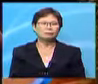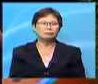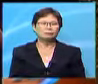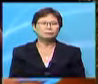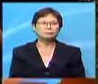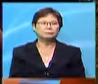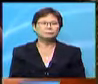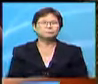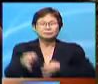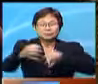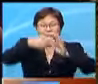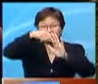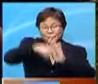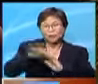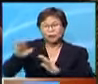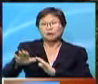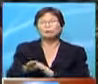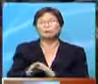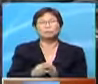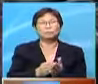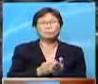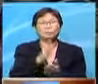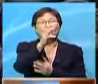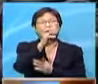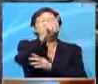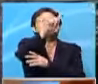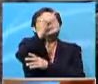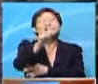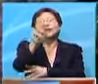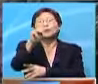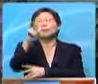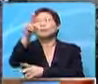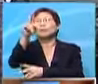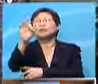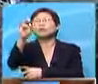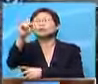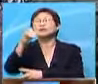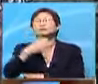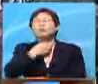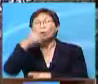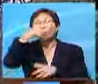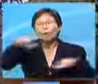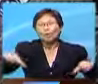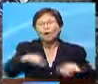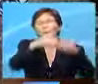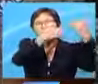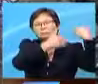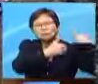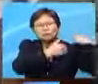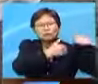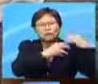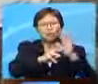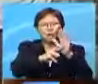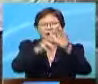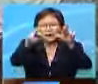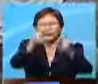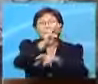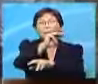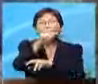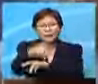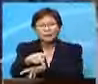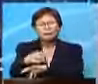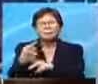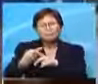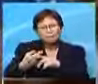daya lanjut beliau akanujuk kepada Mu perakan S Dr Zakaria dalam melaksanakan tanggungjawabnya sebagai wakil rakyat